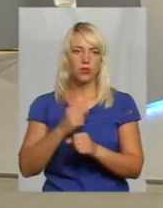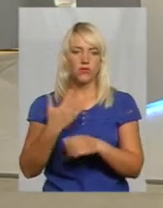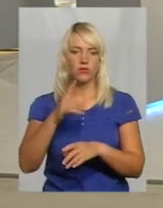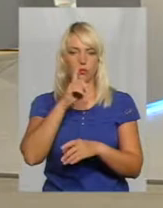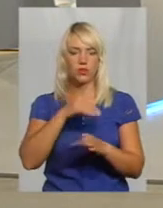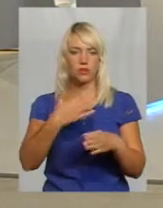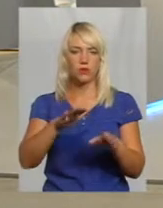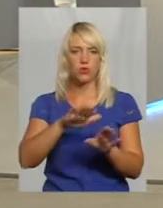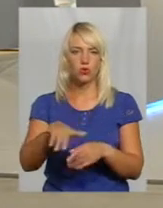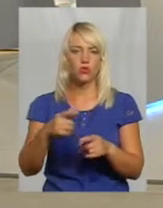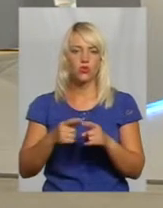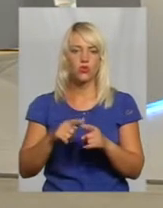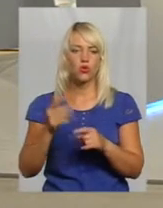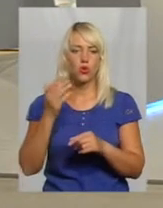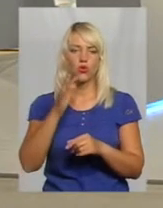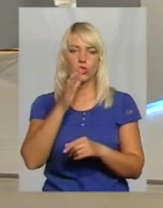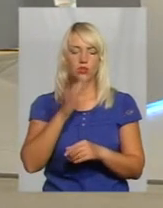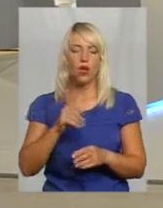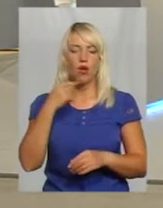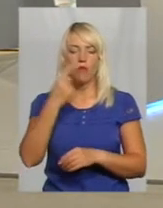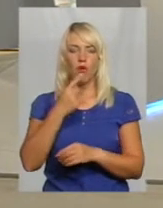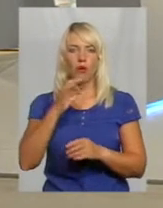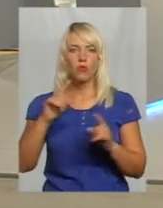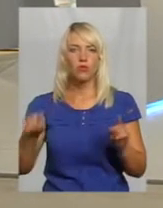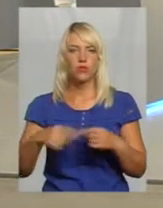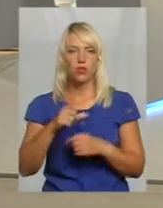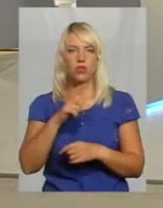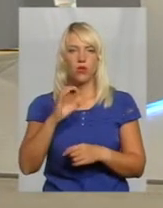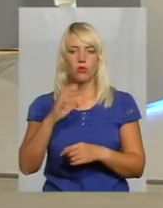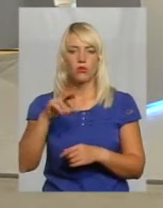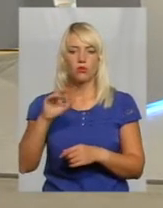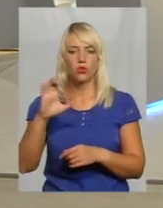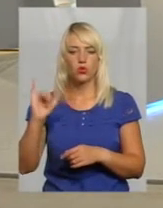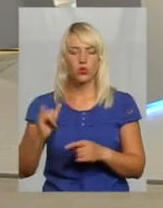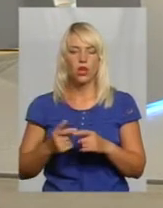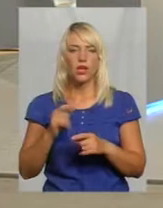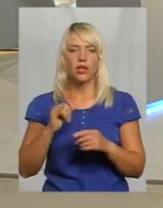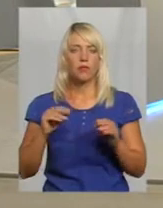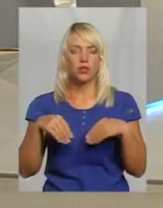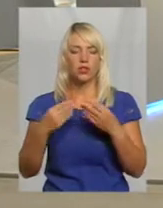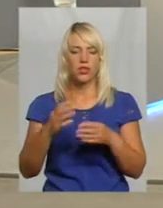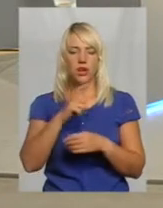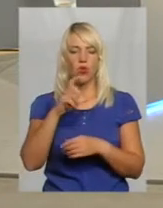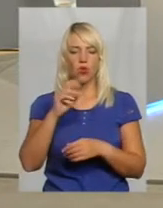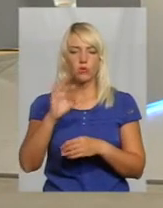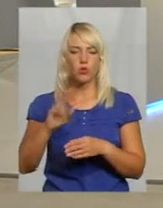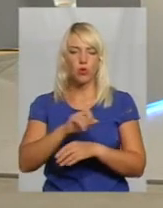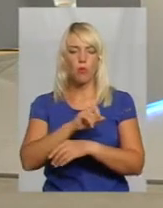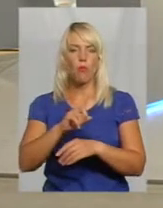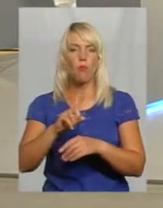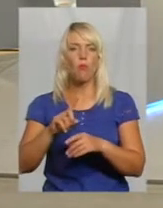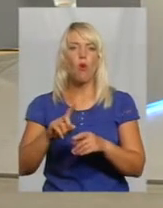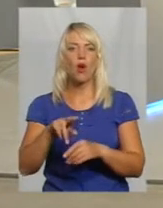часу. Ну, мова про створення хоспісу, про надання в місті хоспісної паліативної допомоги йдеться вже давно.